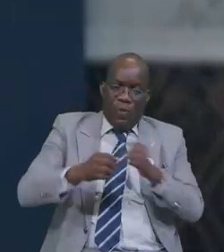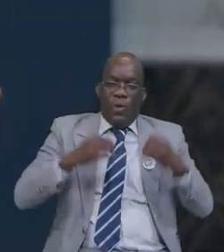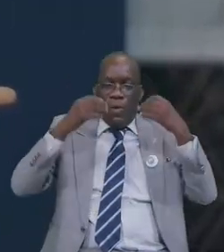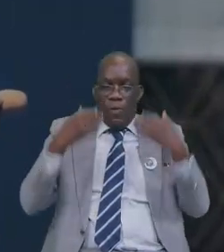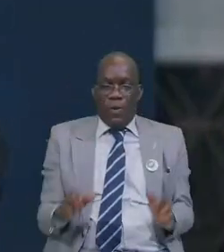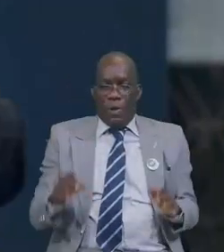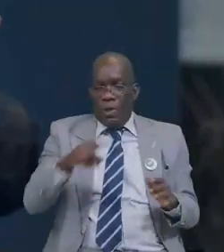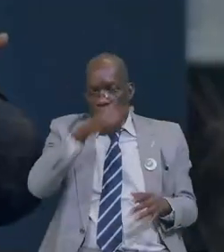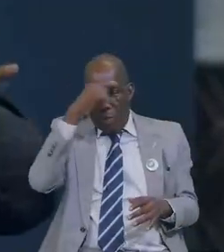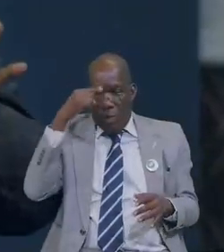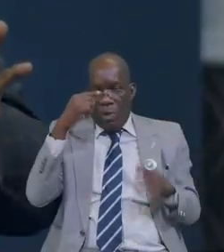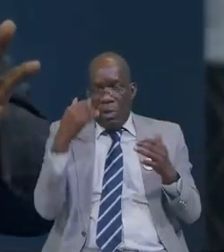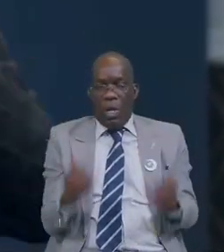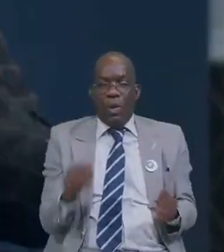terminée.